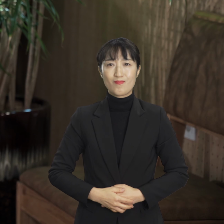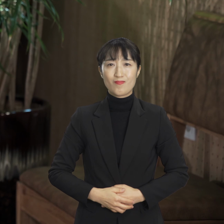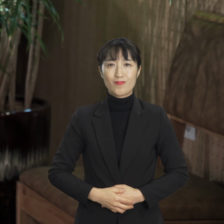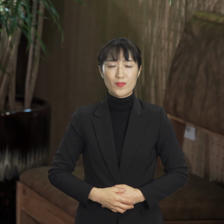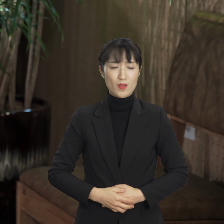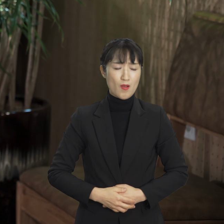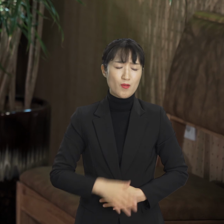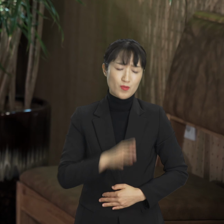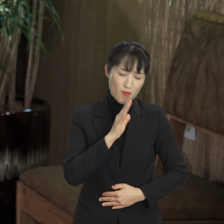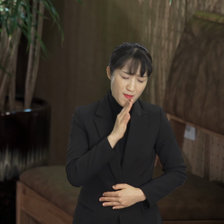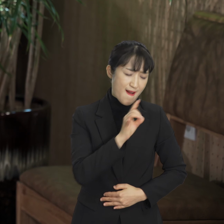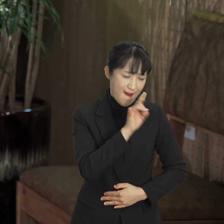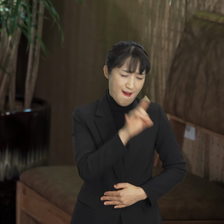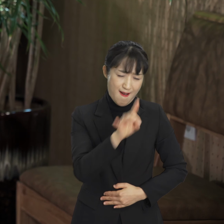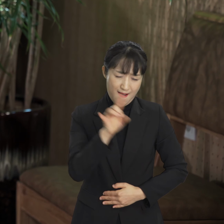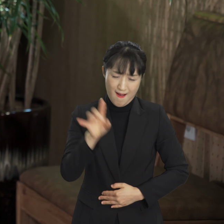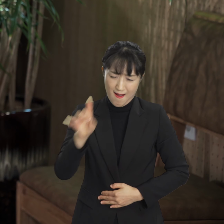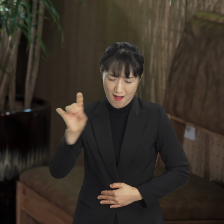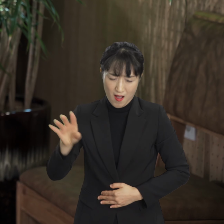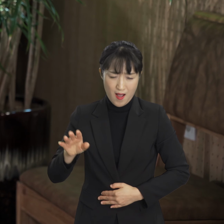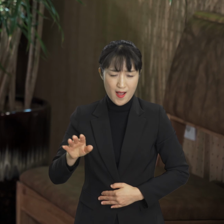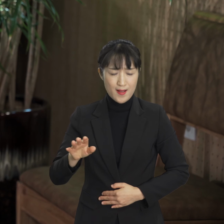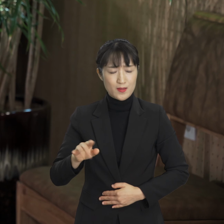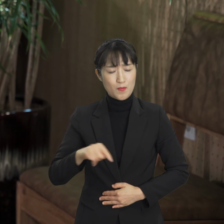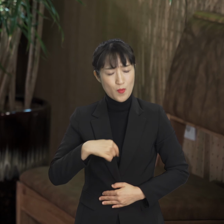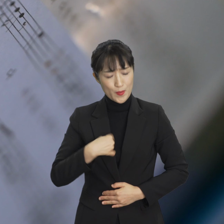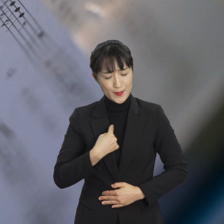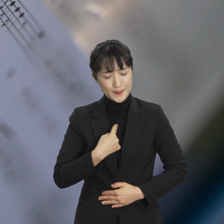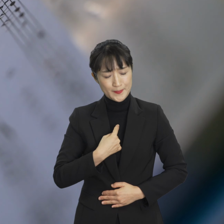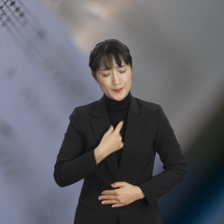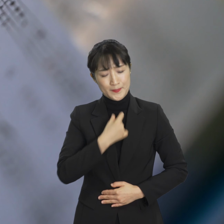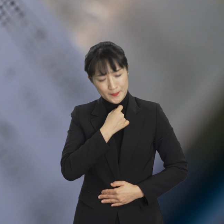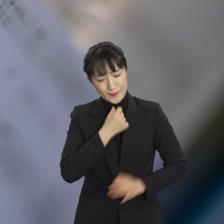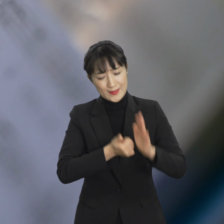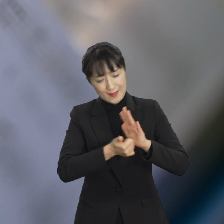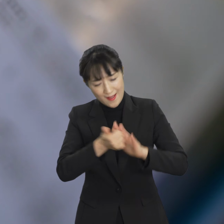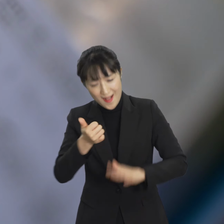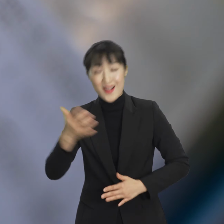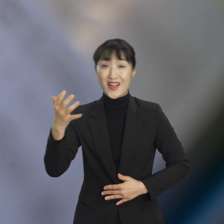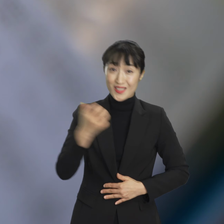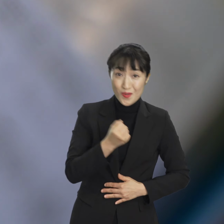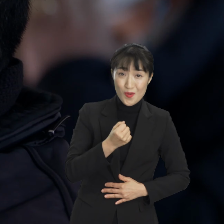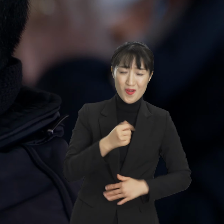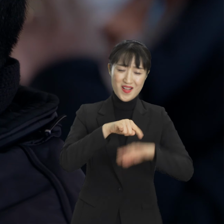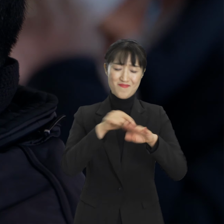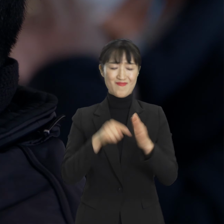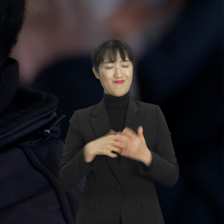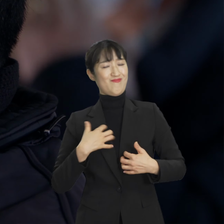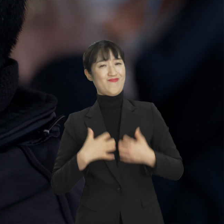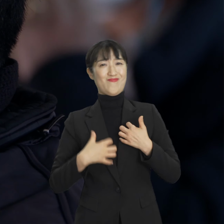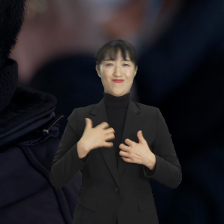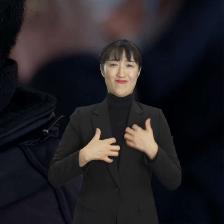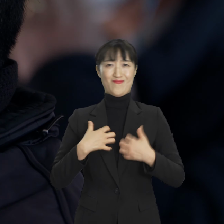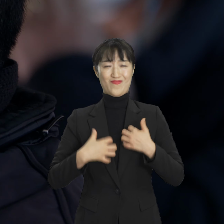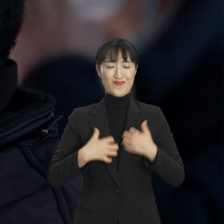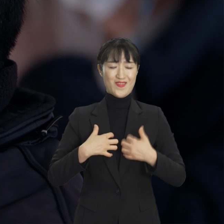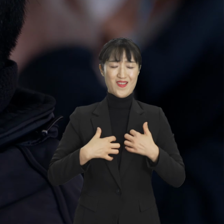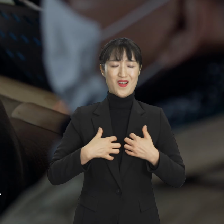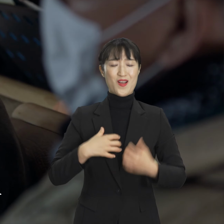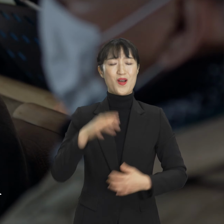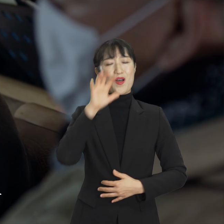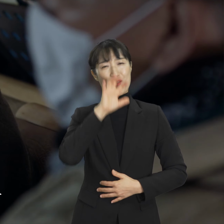한 사랑하는 사람 정말 자기 소망을 가지고 즐거운 마음으로 같이 더 연수하고 좋은